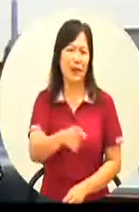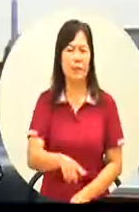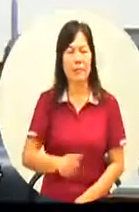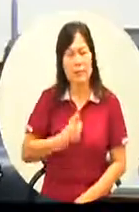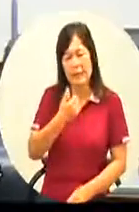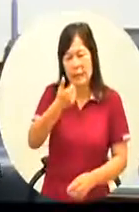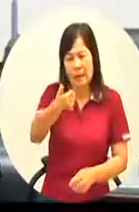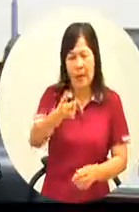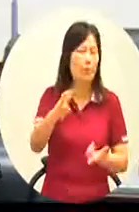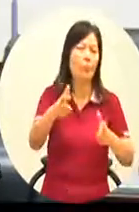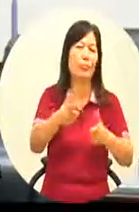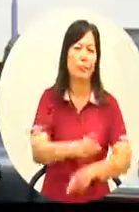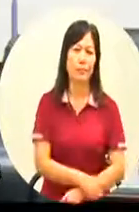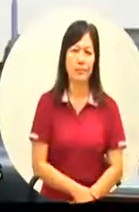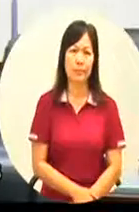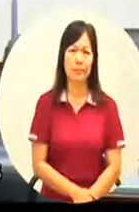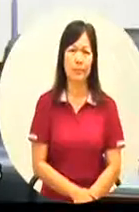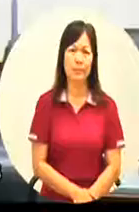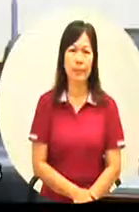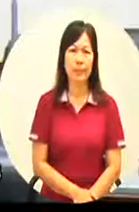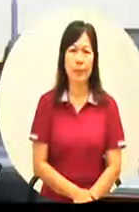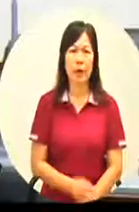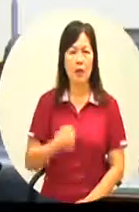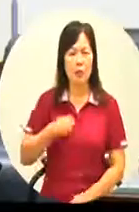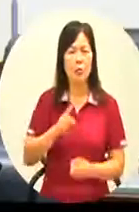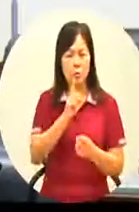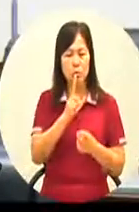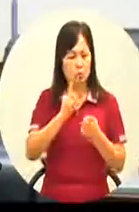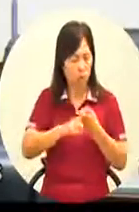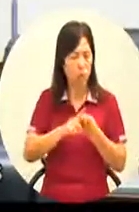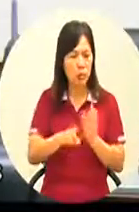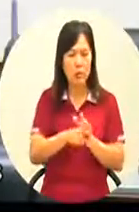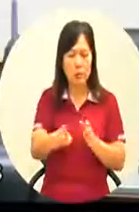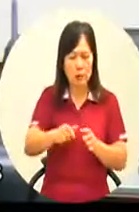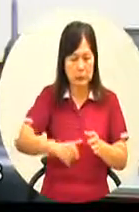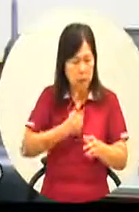好。就是想你有道理，那不是真理。